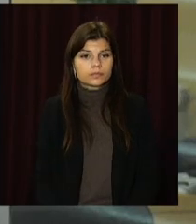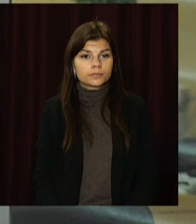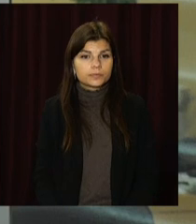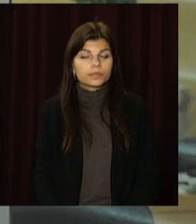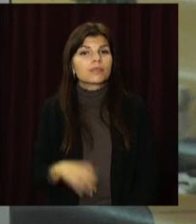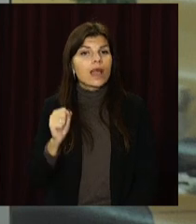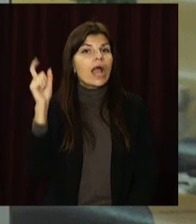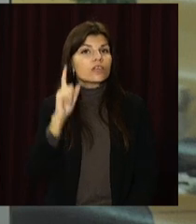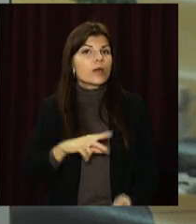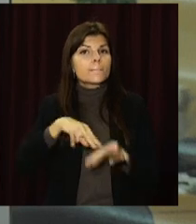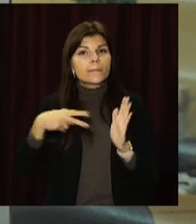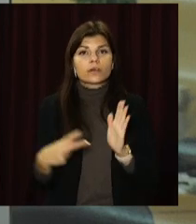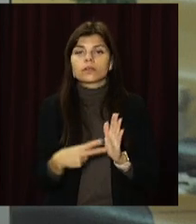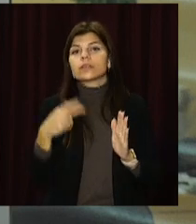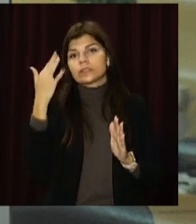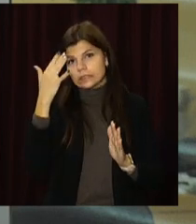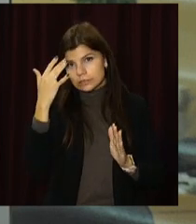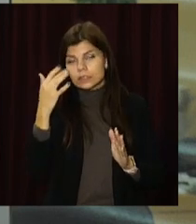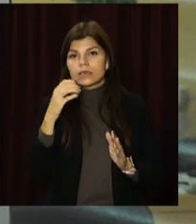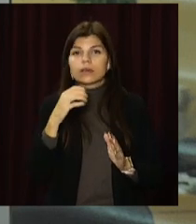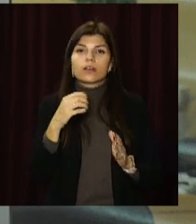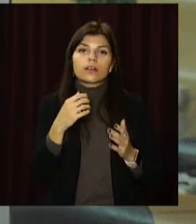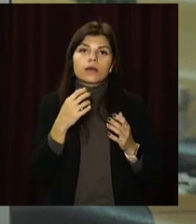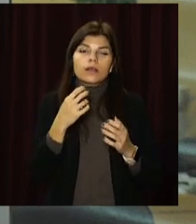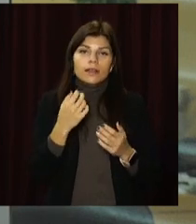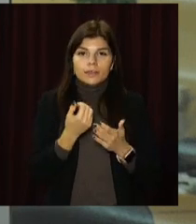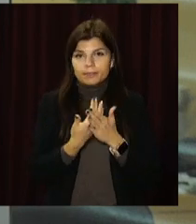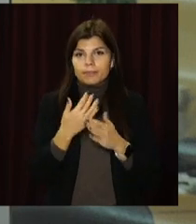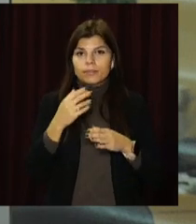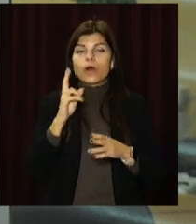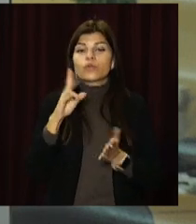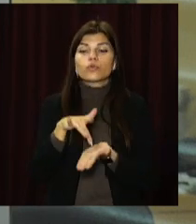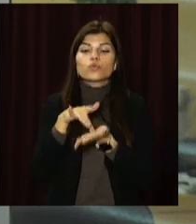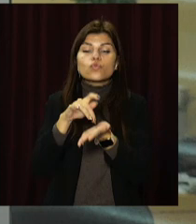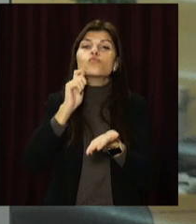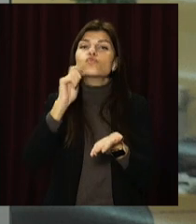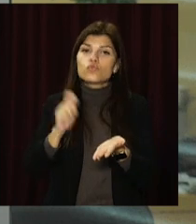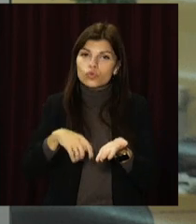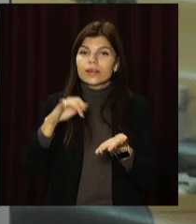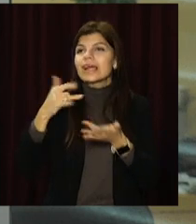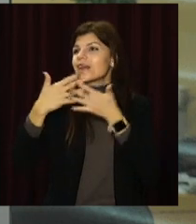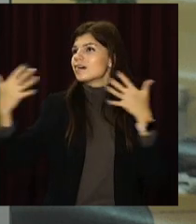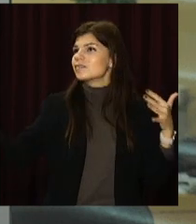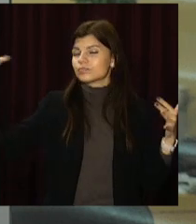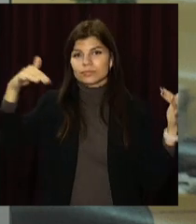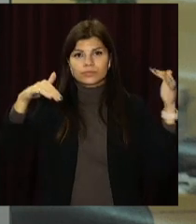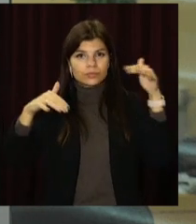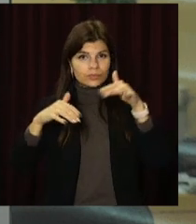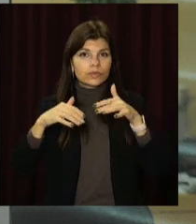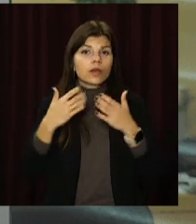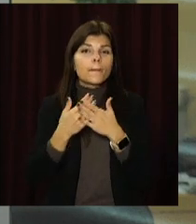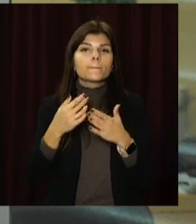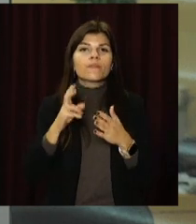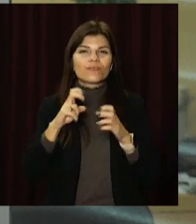А в Ізраїлі планують ввести попередній скринінг на благодійність для туристів із України та інших країн, з якими діє угода про